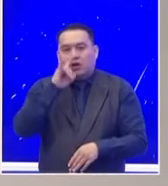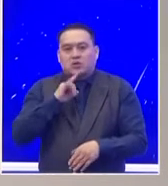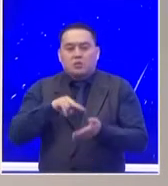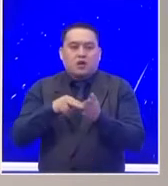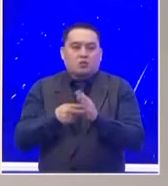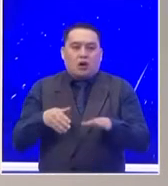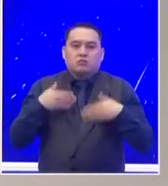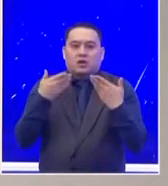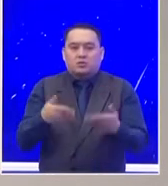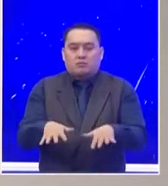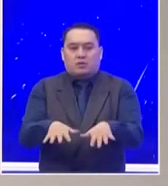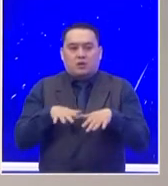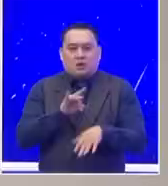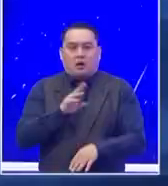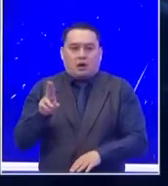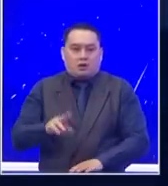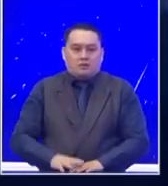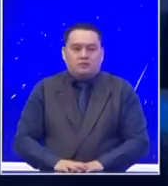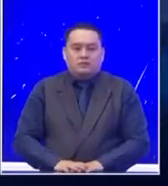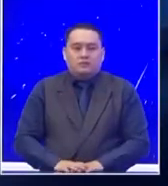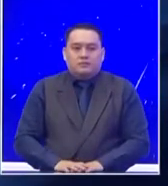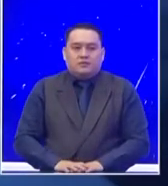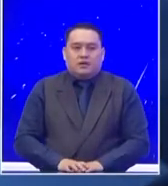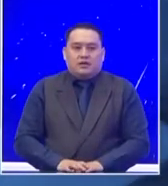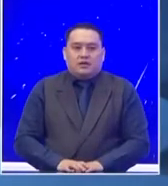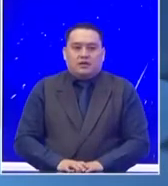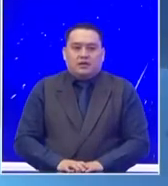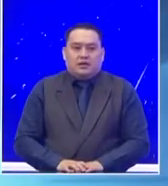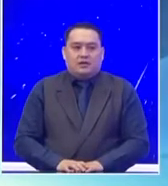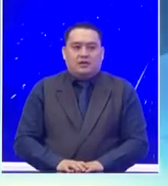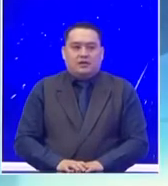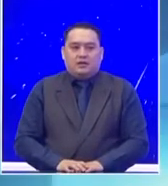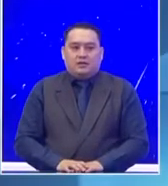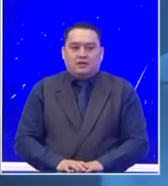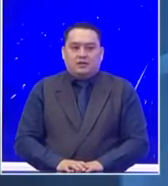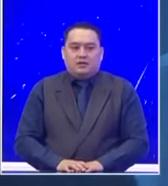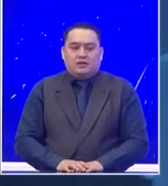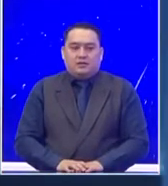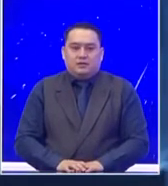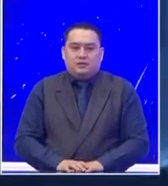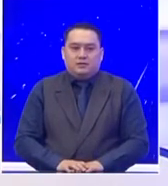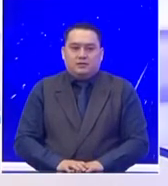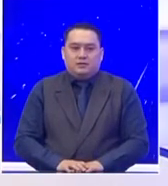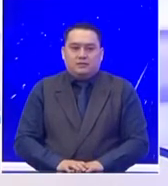планирует обратиться в парламент республики. Ануар Амангельдинов, Надир Хамзин, телеканал ЖТСУ.